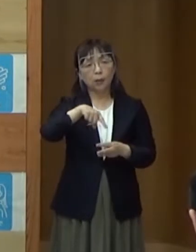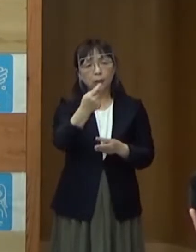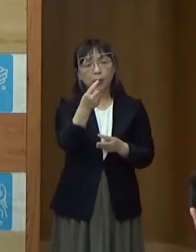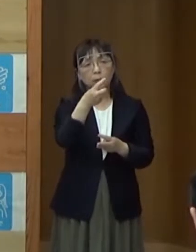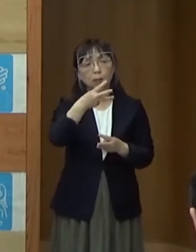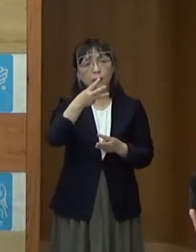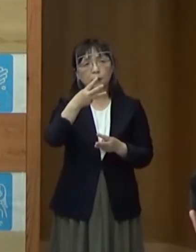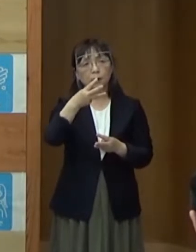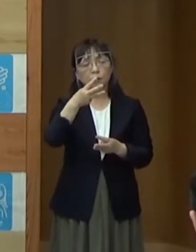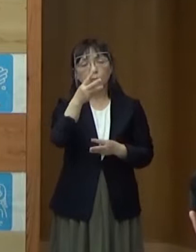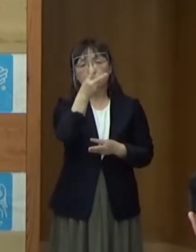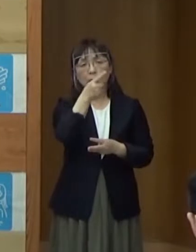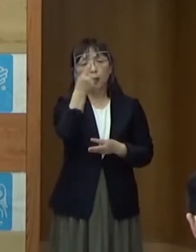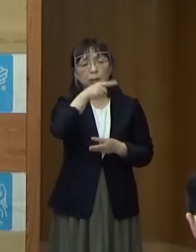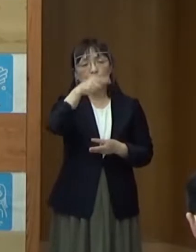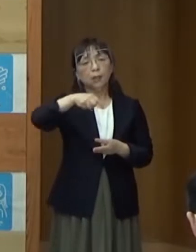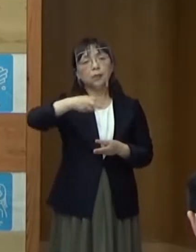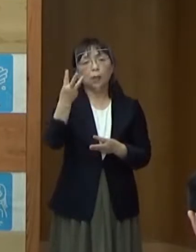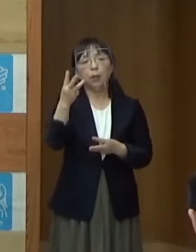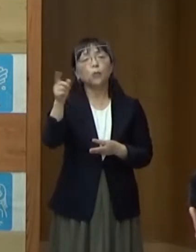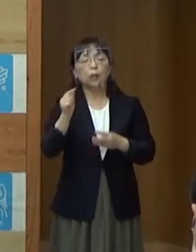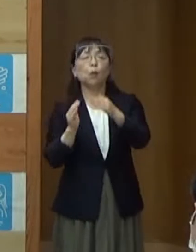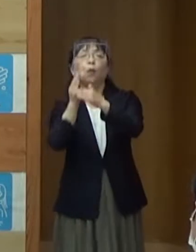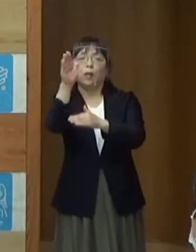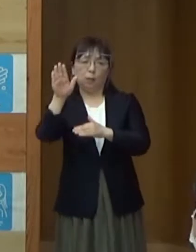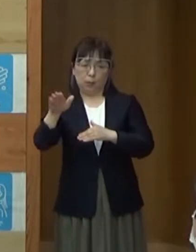ると思うんですが、この